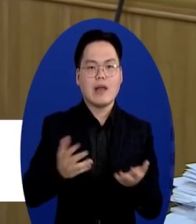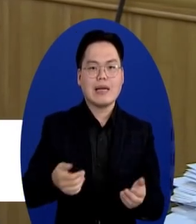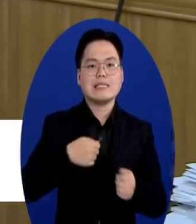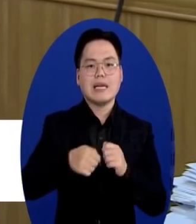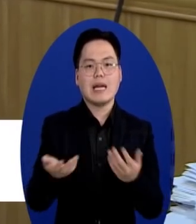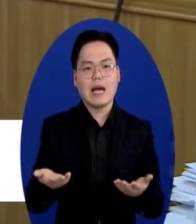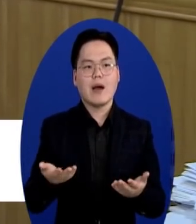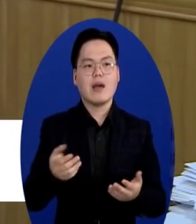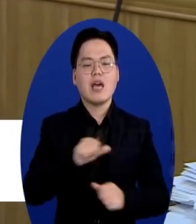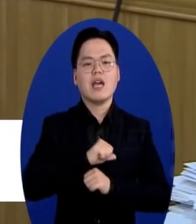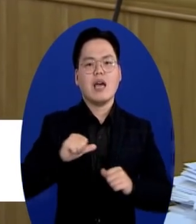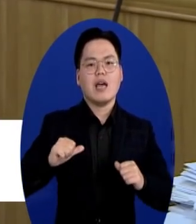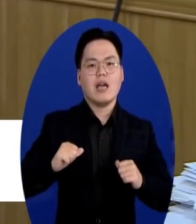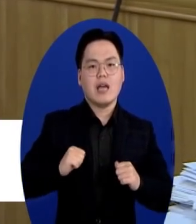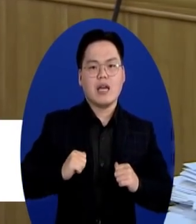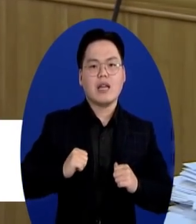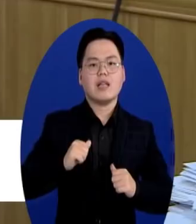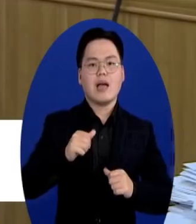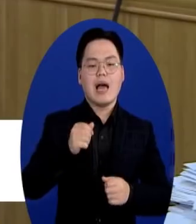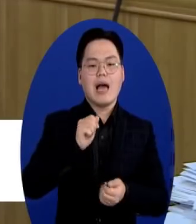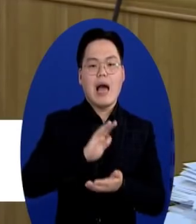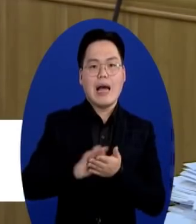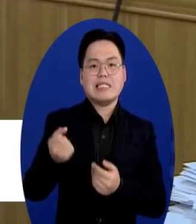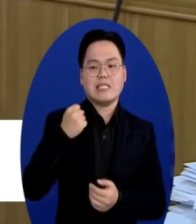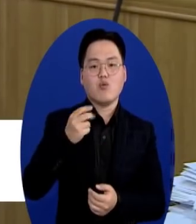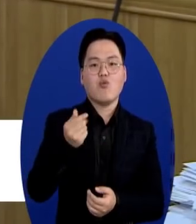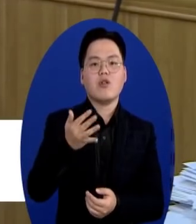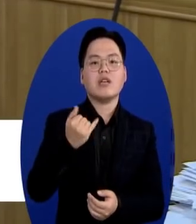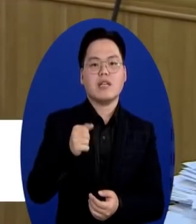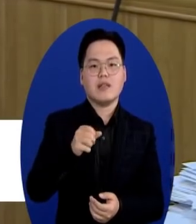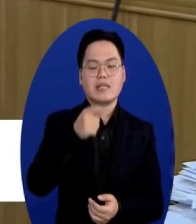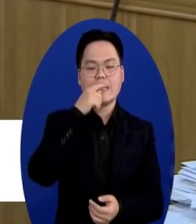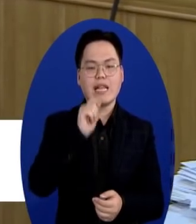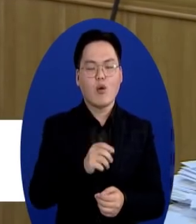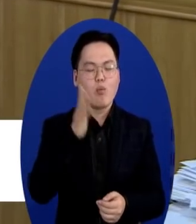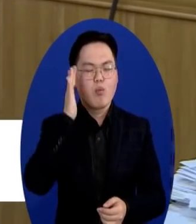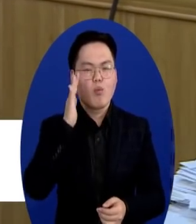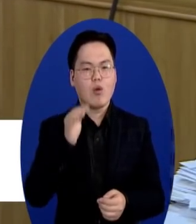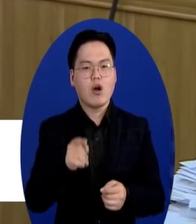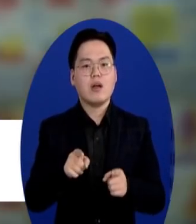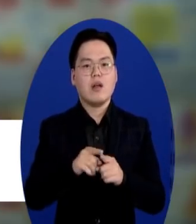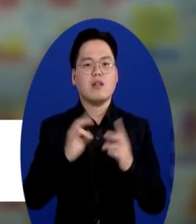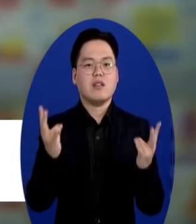иргэдийн одоо худалдан авах чадвартай бас нийцгүй үнээр зарагдах гэдээ маш олон одоо үйл ажиллагаанууд дээр бол нэгдсэн зохицуулалт шаардлагатай.